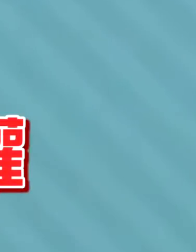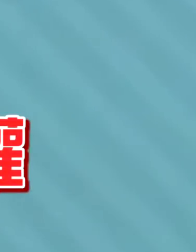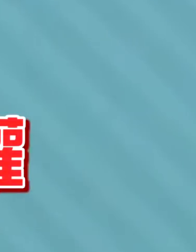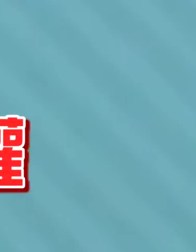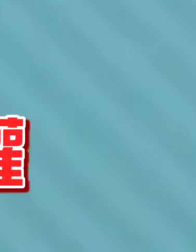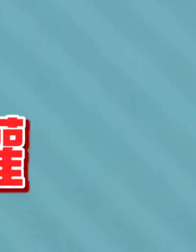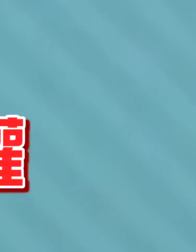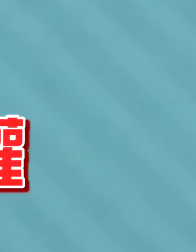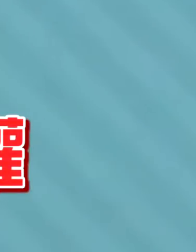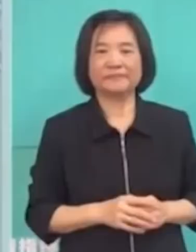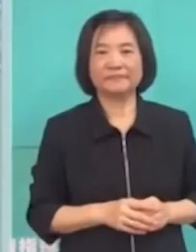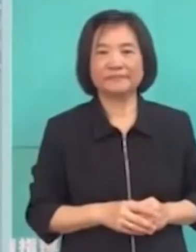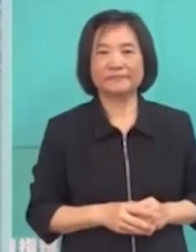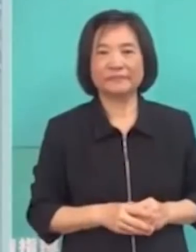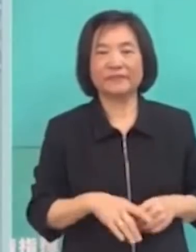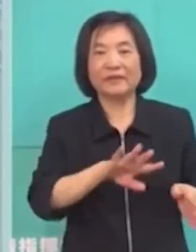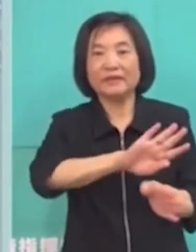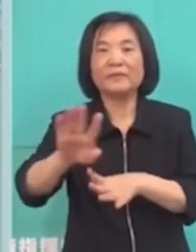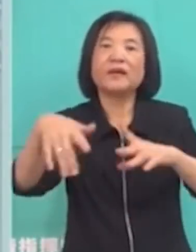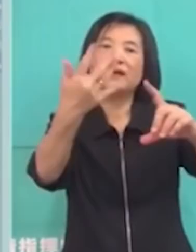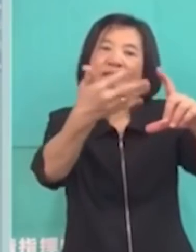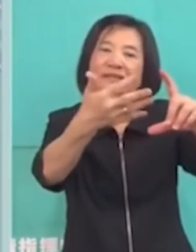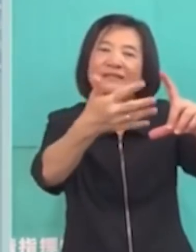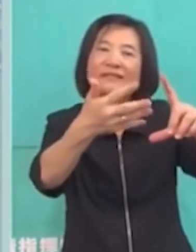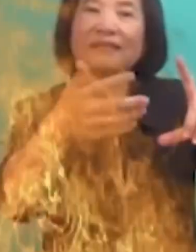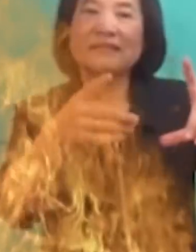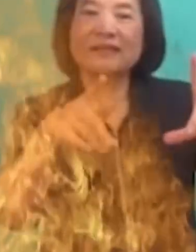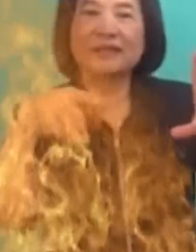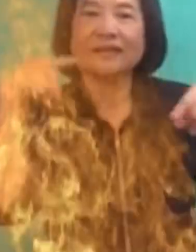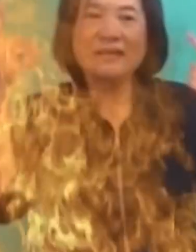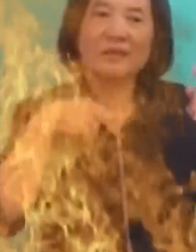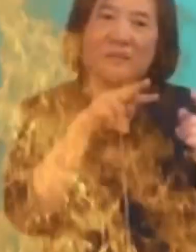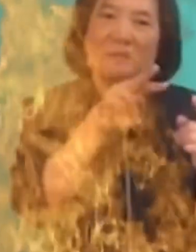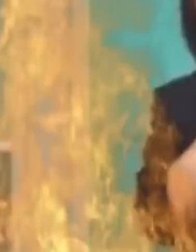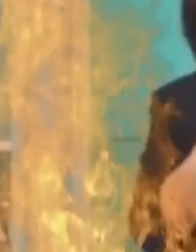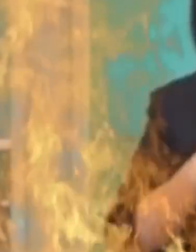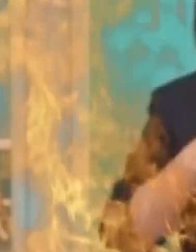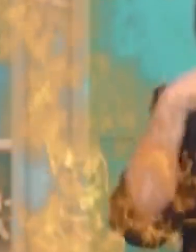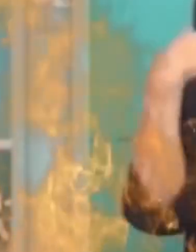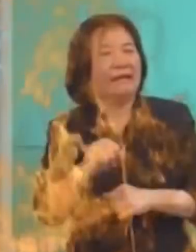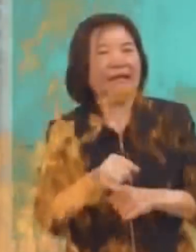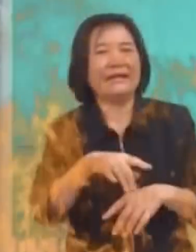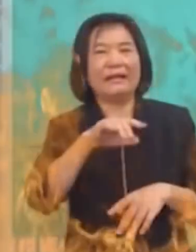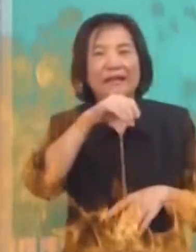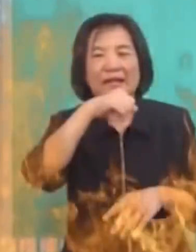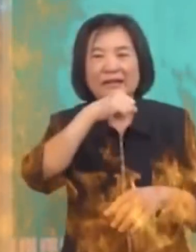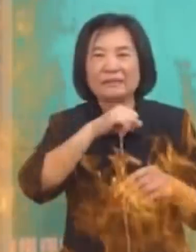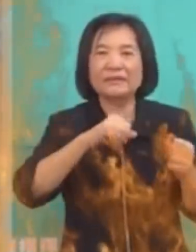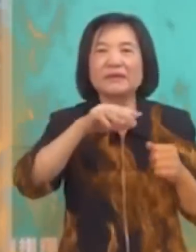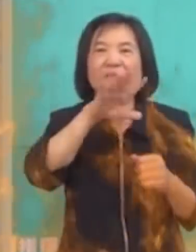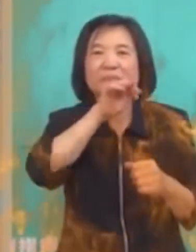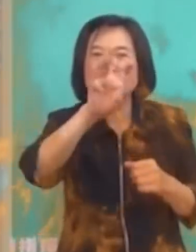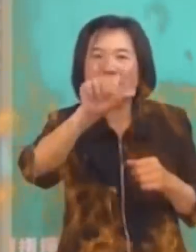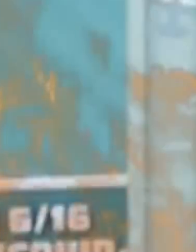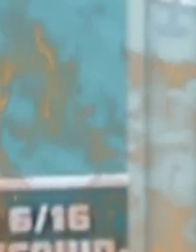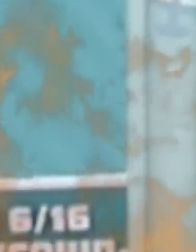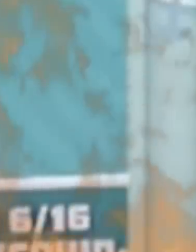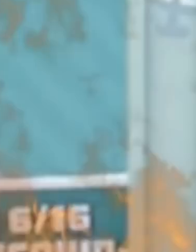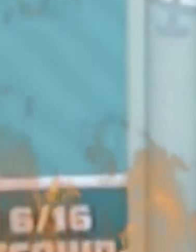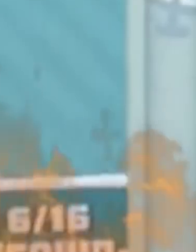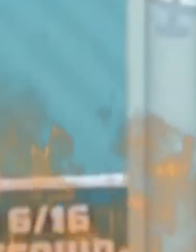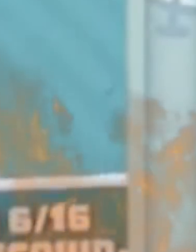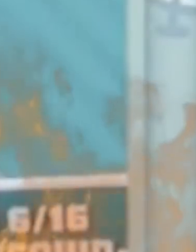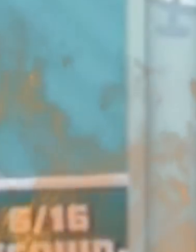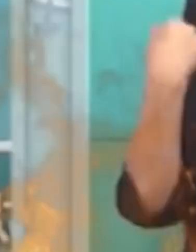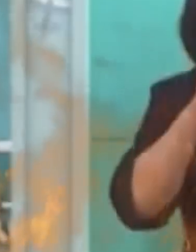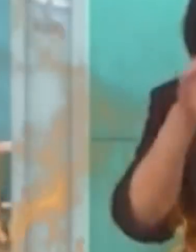特权。那些在电视上，你知道哈。看衰哈自己国民网络使用能力的那些名